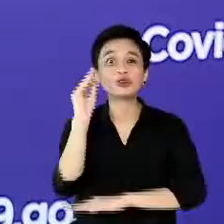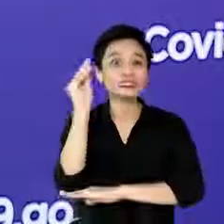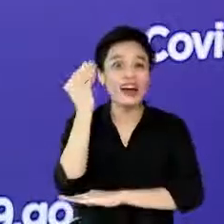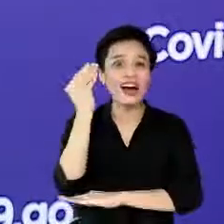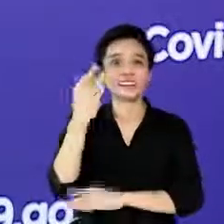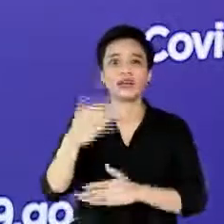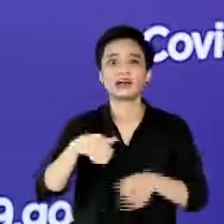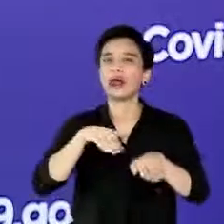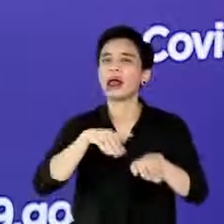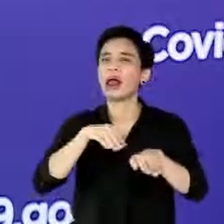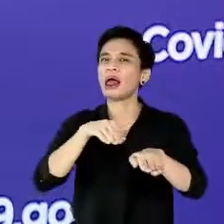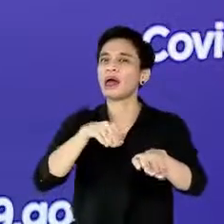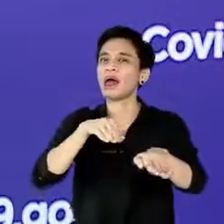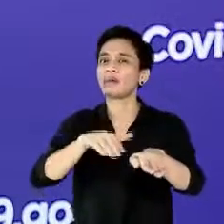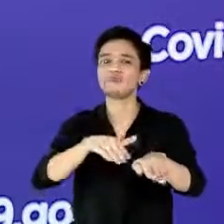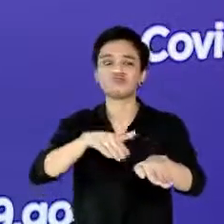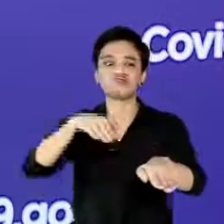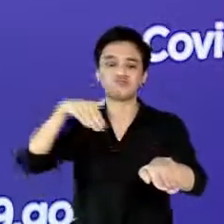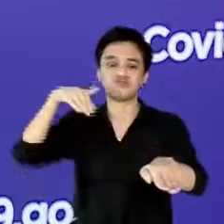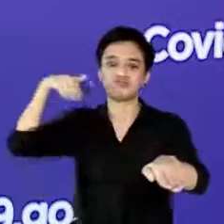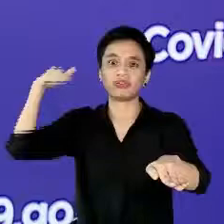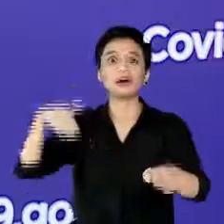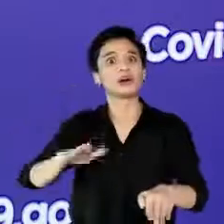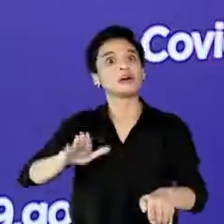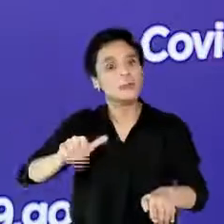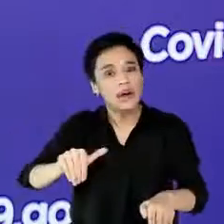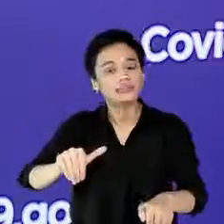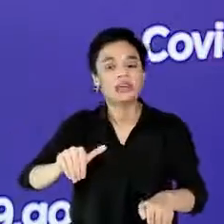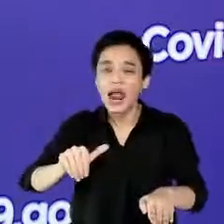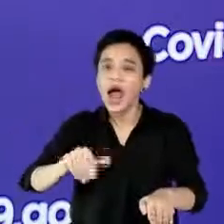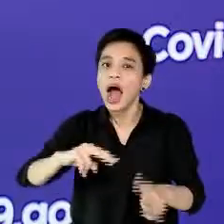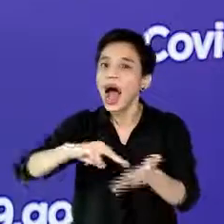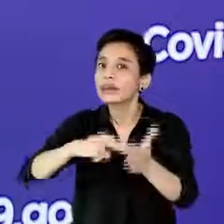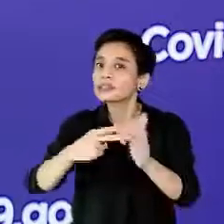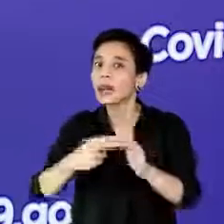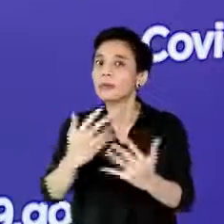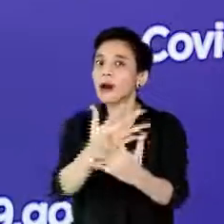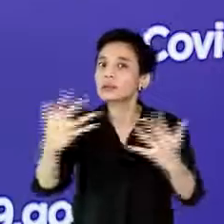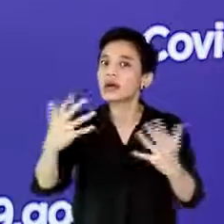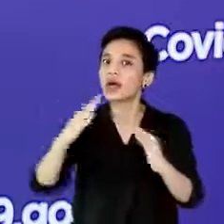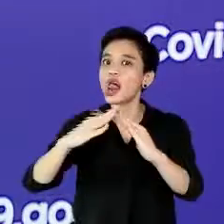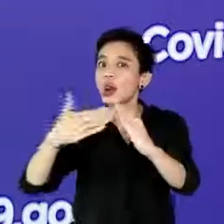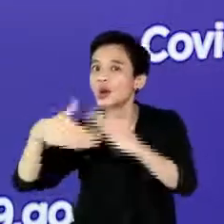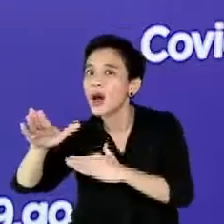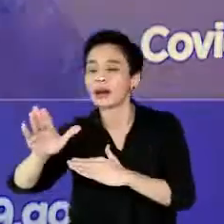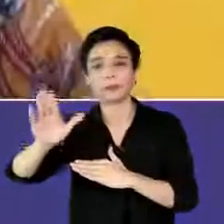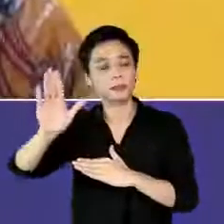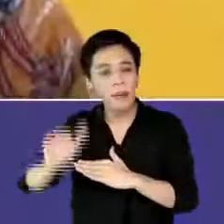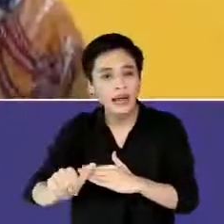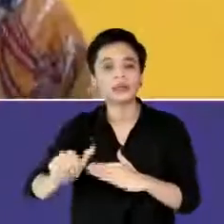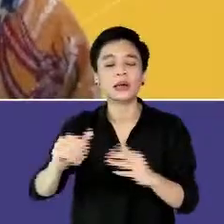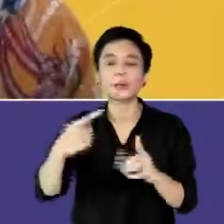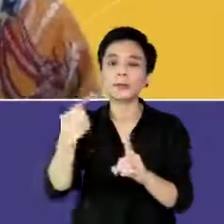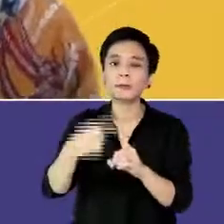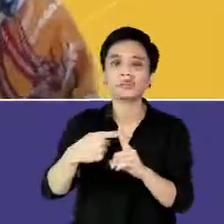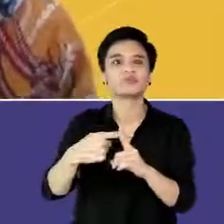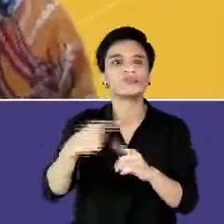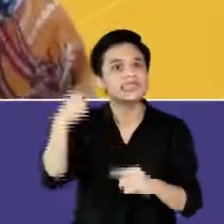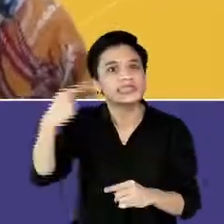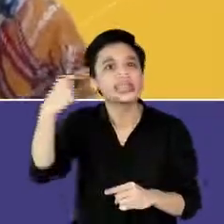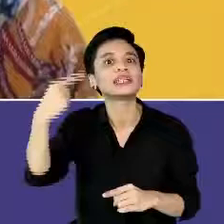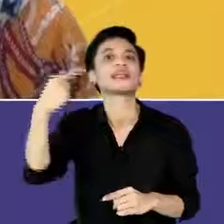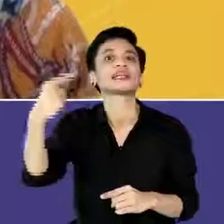tampaknya ini sudah semakin terlihat ya ini dapat menggambarkan bahwa mobilitas masyarakat juga semakin tinggi meski